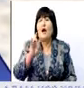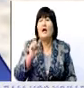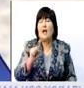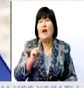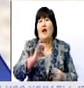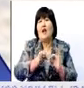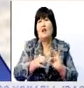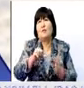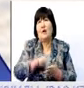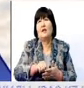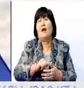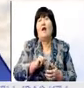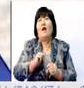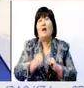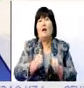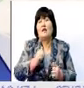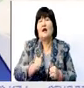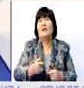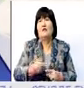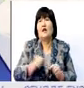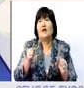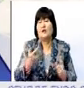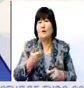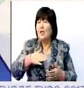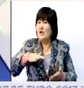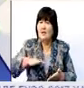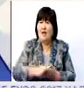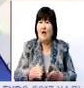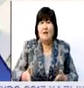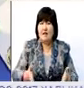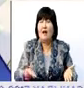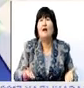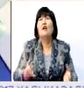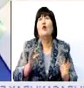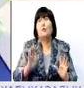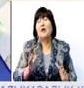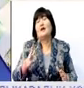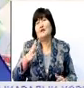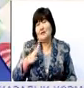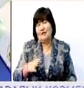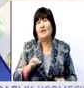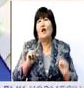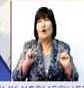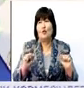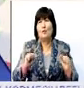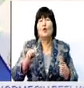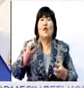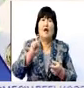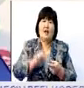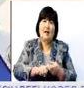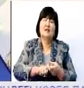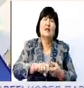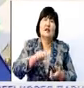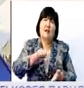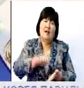қатысам. Жарыс жолы қыс болғандықтан өте тайғақ. Бірақ шыдап, спортқа қатысқан